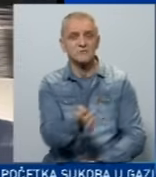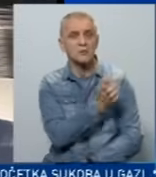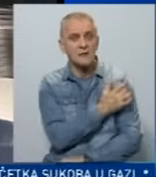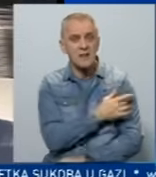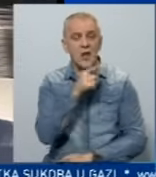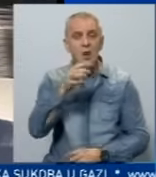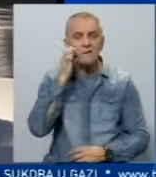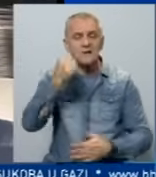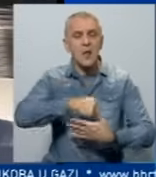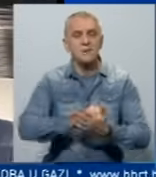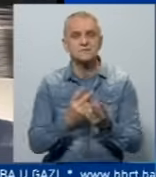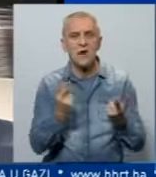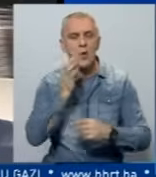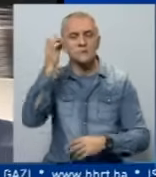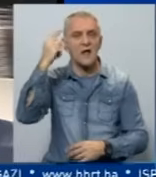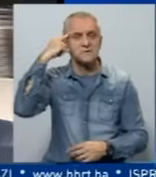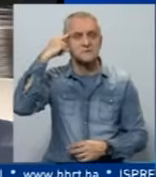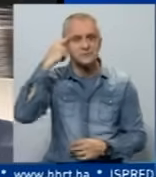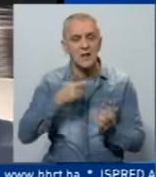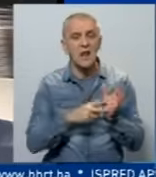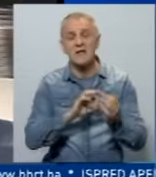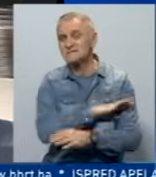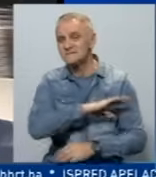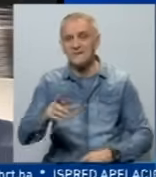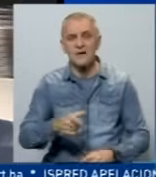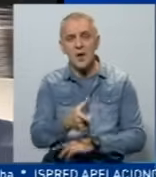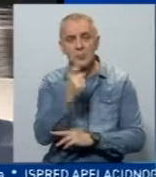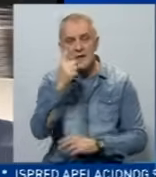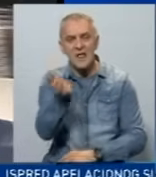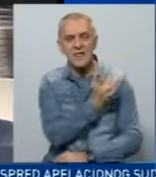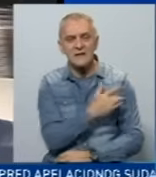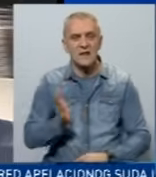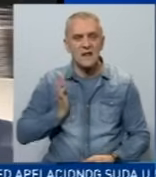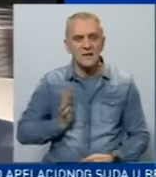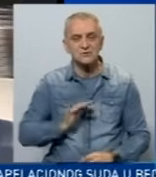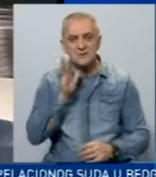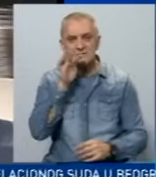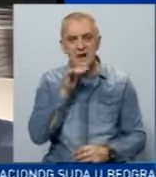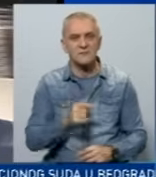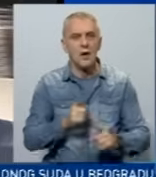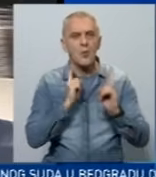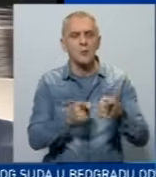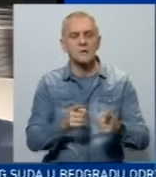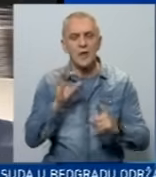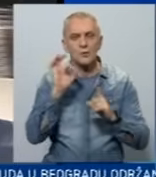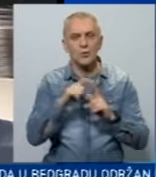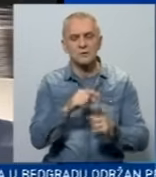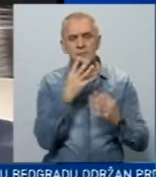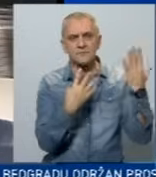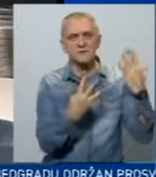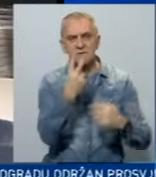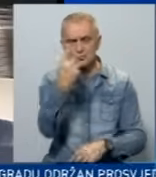su ranjene. Ovaj dan obilježava se i kao dan sjećanja na sve ubijene i ranjene građane Sarajeva u ratu